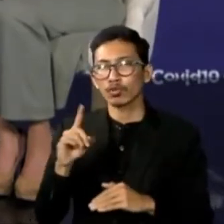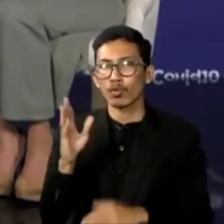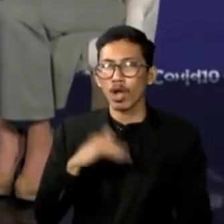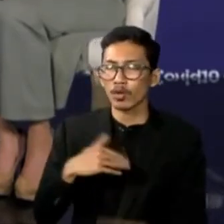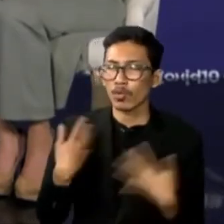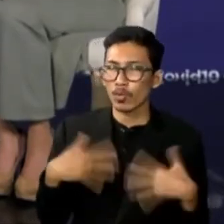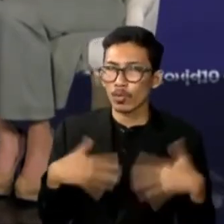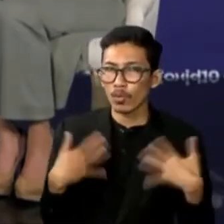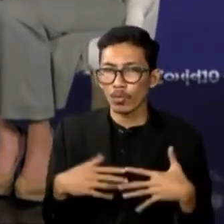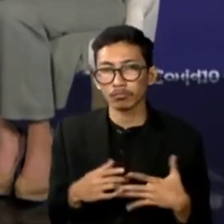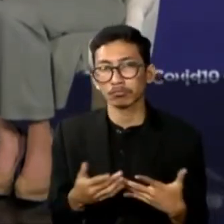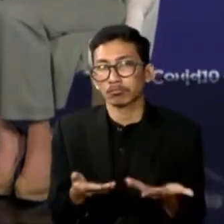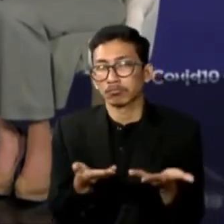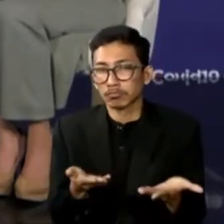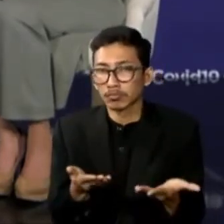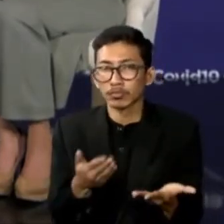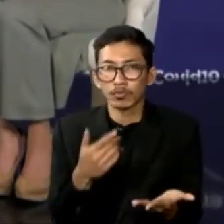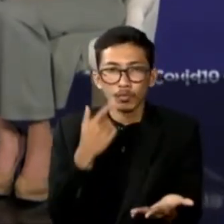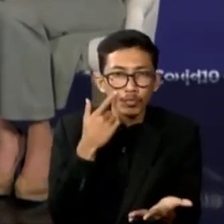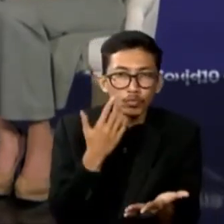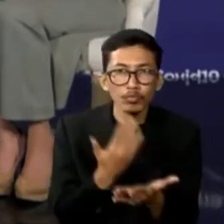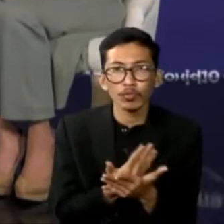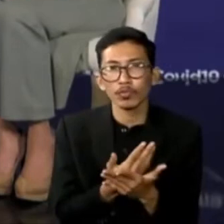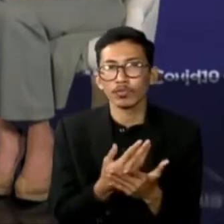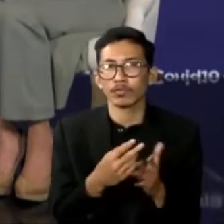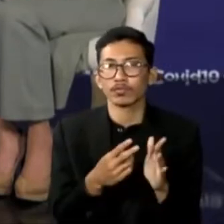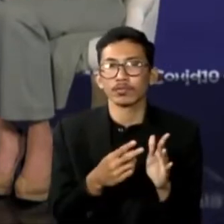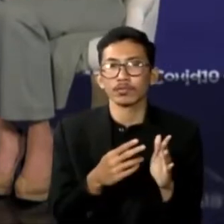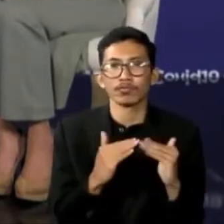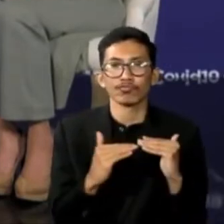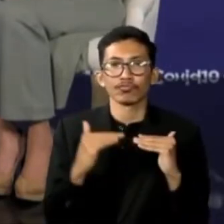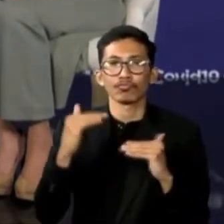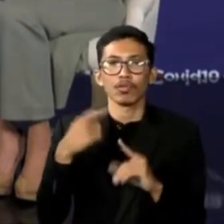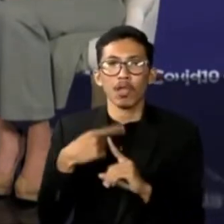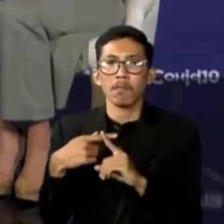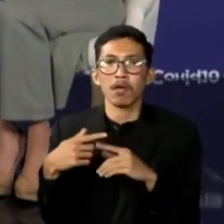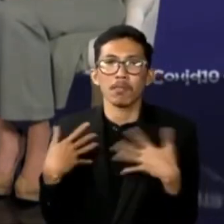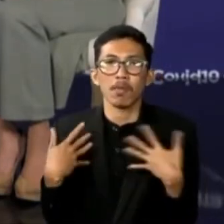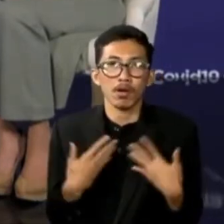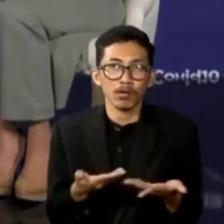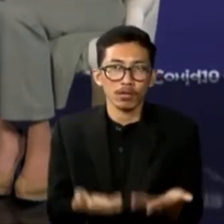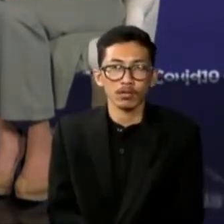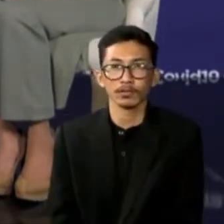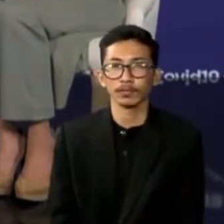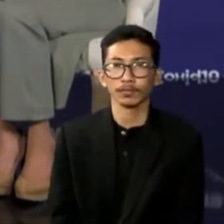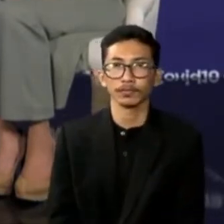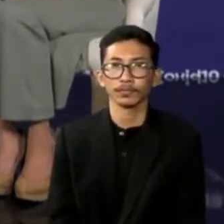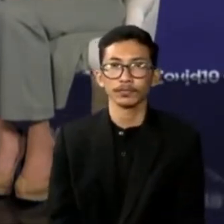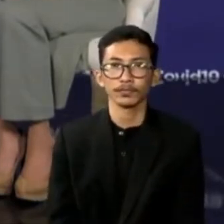dokter sendiri tentang fakta dan angka yang terus bertambah ini bagaimana eh ia mungkin karena kalau